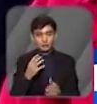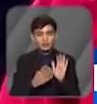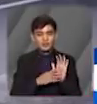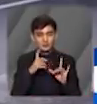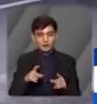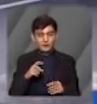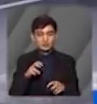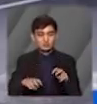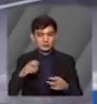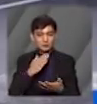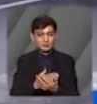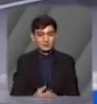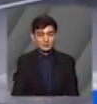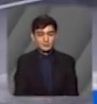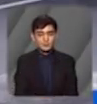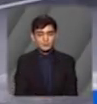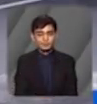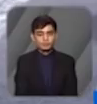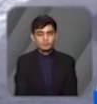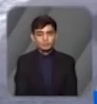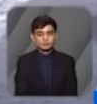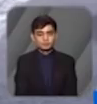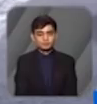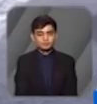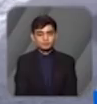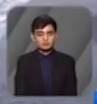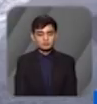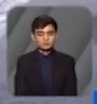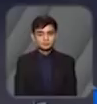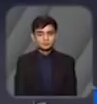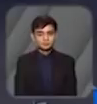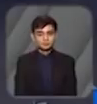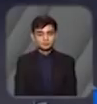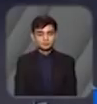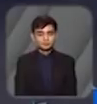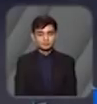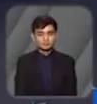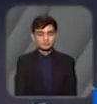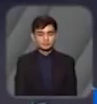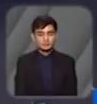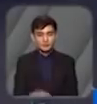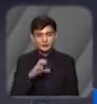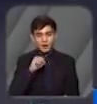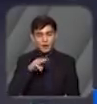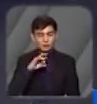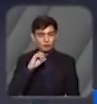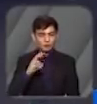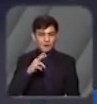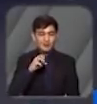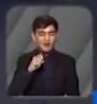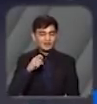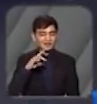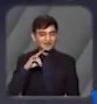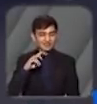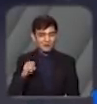іздестірілуде. Нұрболат Жаңабекұлы, Мақсат Жақсыбайұлы, Информбюро, Шымкент. Самұрық қазына қоры отандық